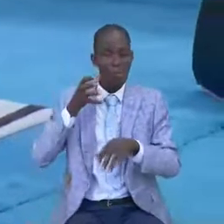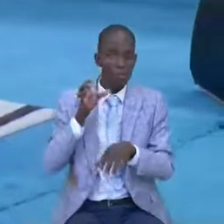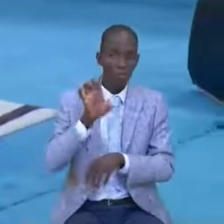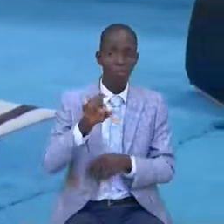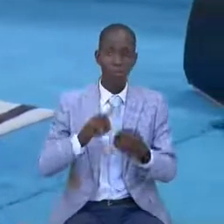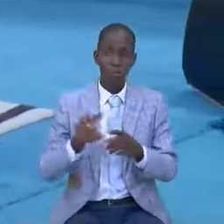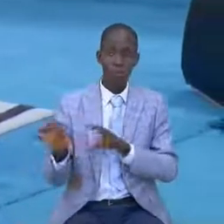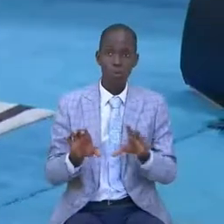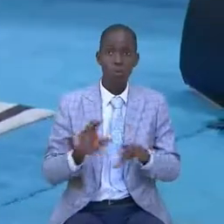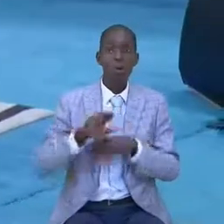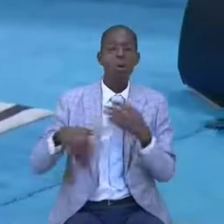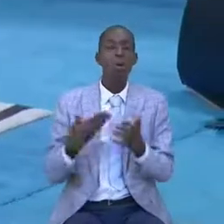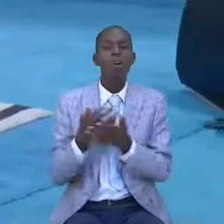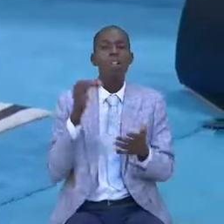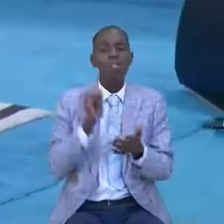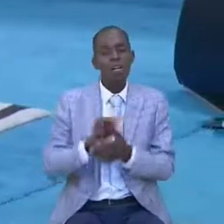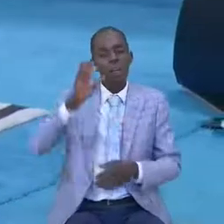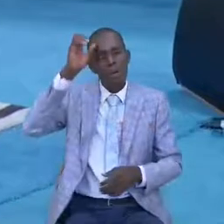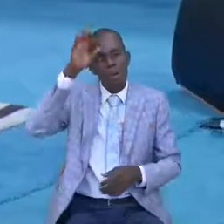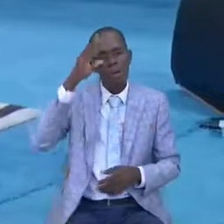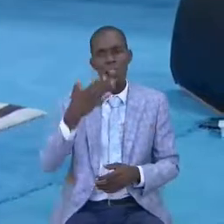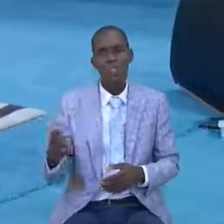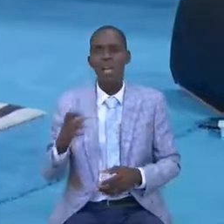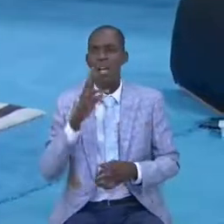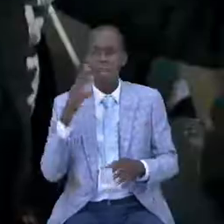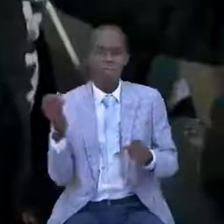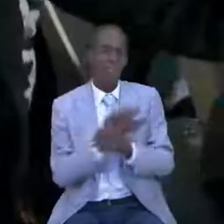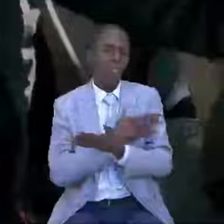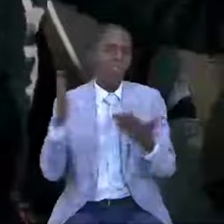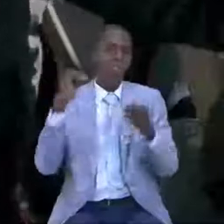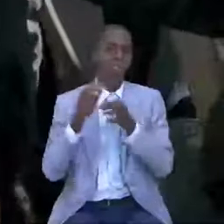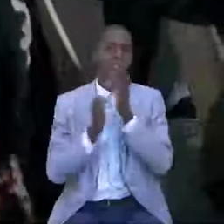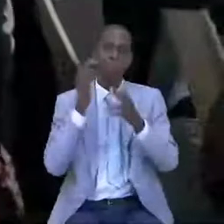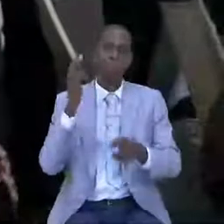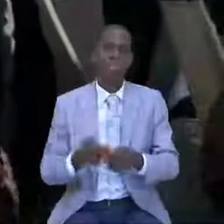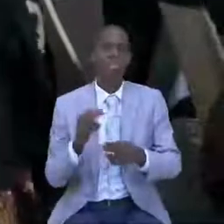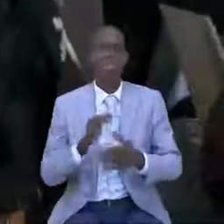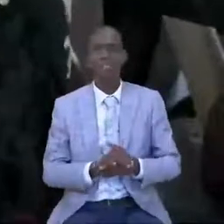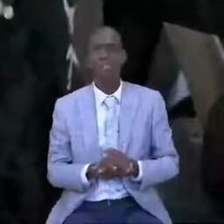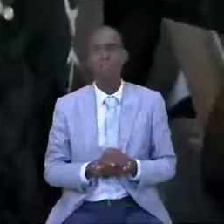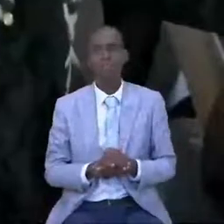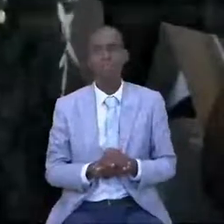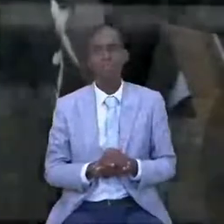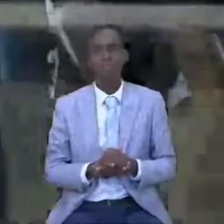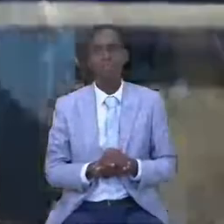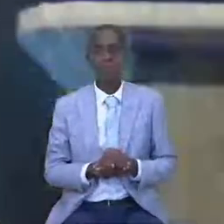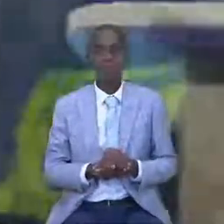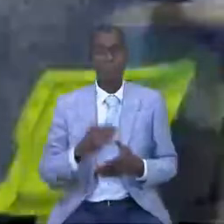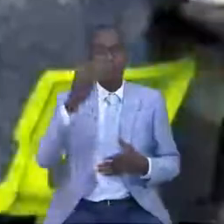toi, tout ce que Satan t'a poussé à faire, toutes ces choses diaboliques